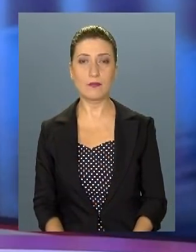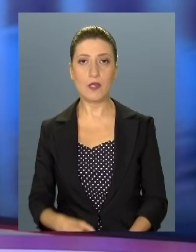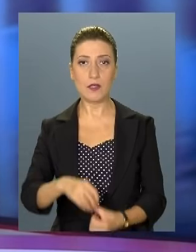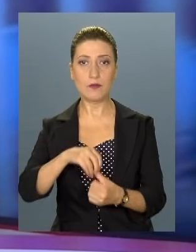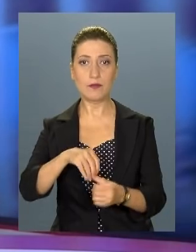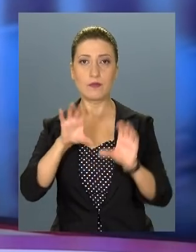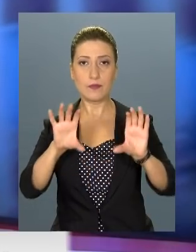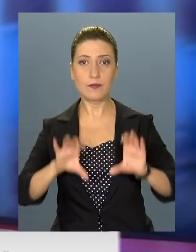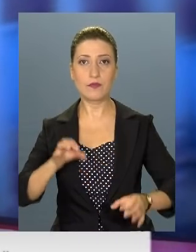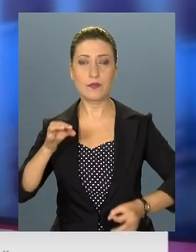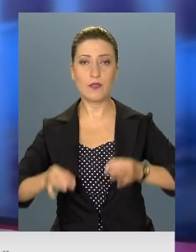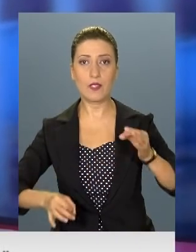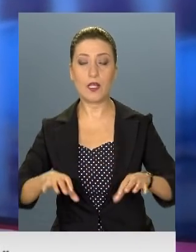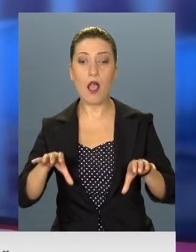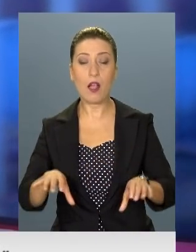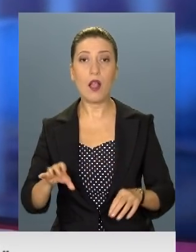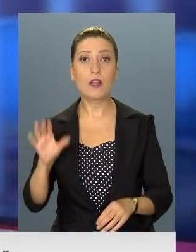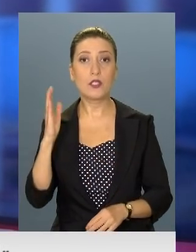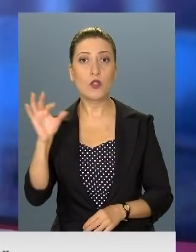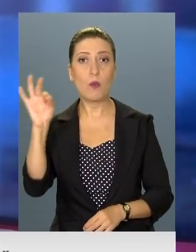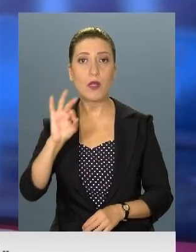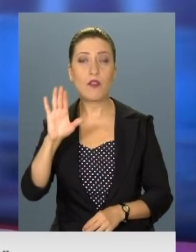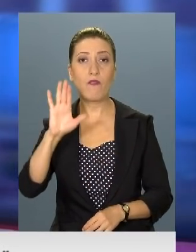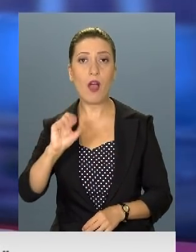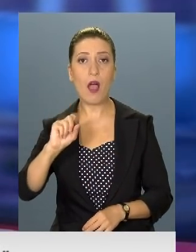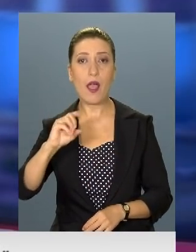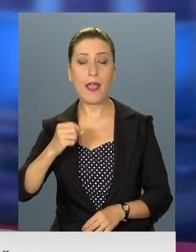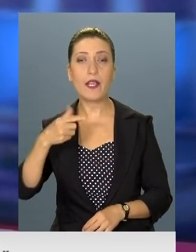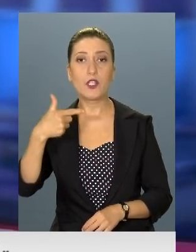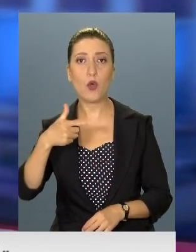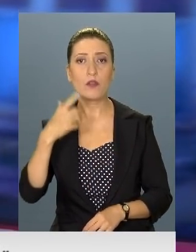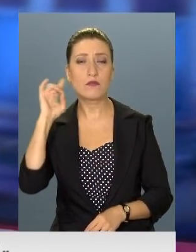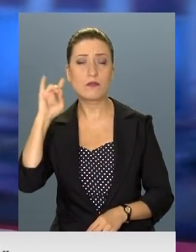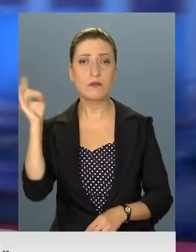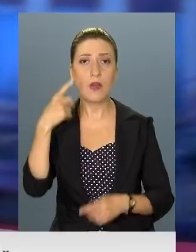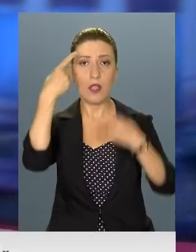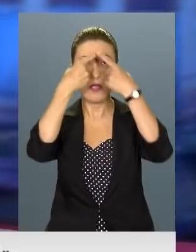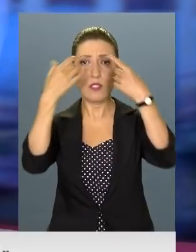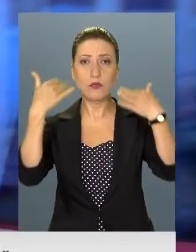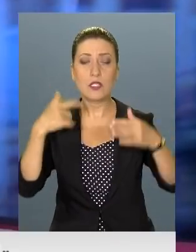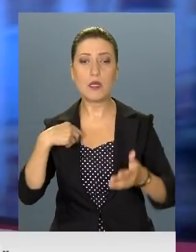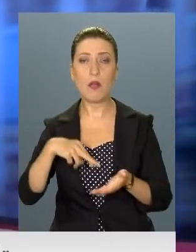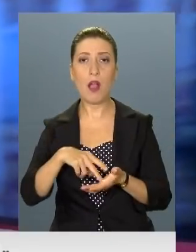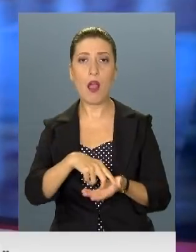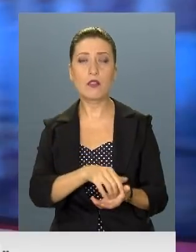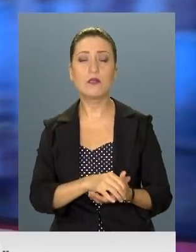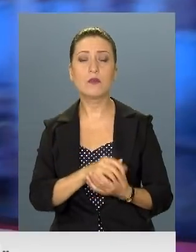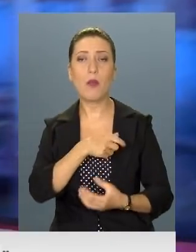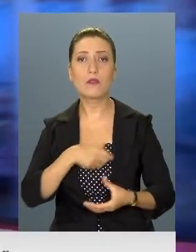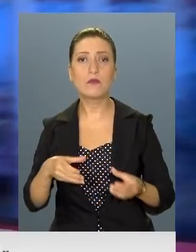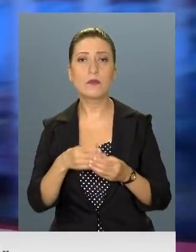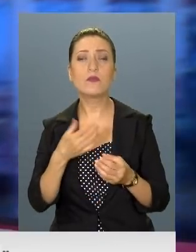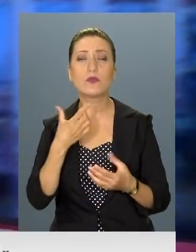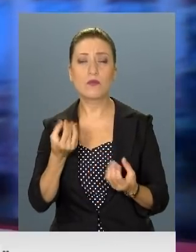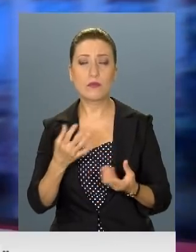Սահմանադրական դատարանի նախագահ լինելու մասին Վահե Գրիգորյանի աղմկահարույց հայտարարությունից հետո իմ քայլից շարունակում են պնդել, որ սահմանադրական դատարանում